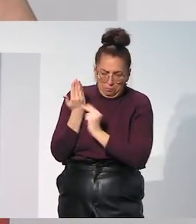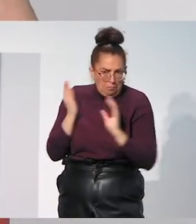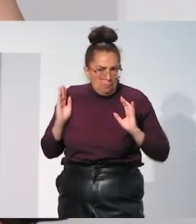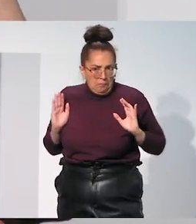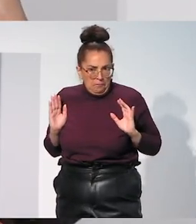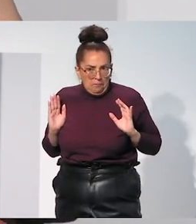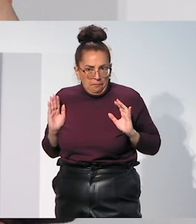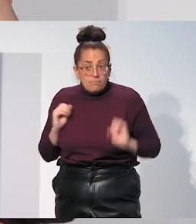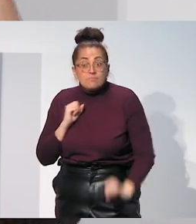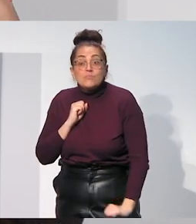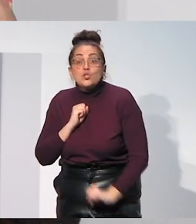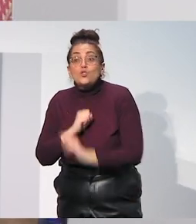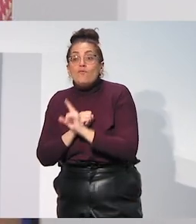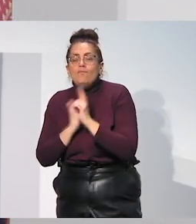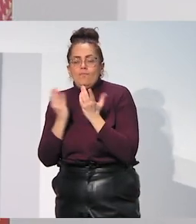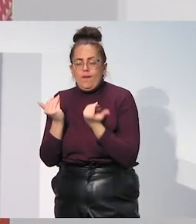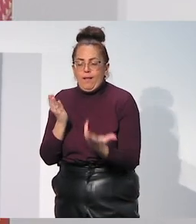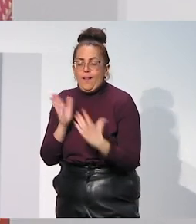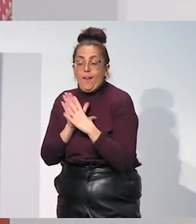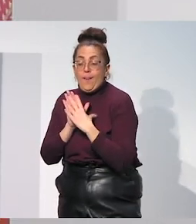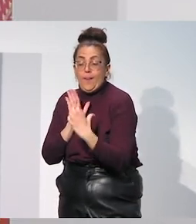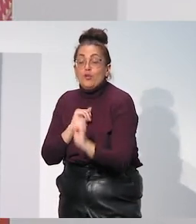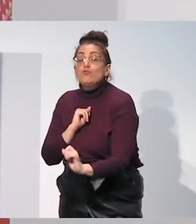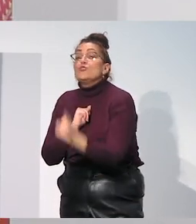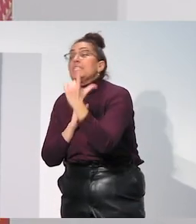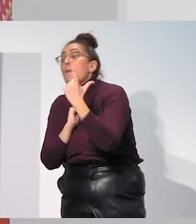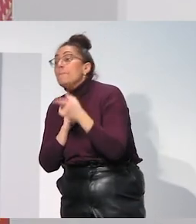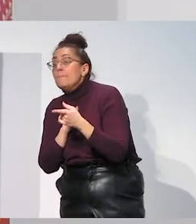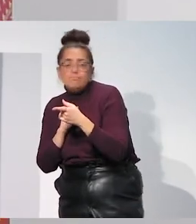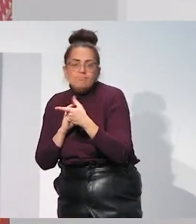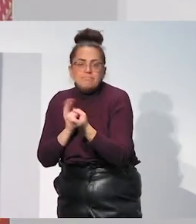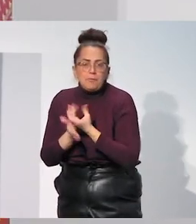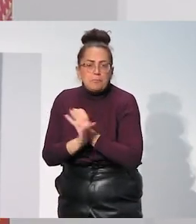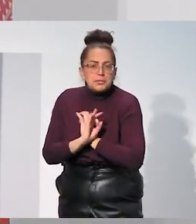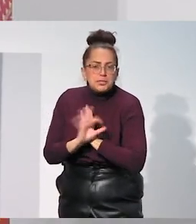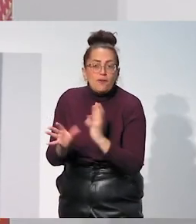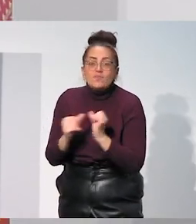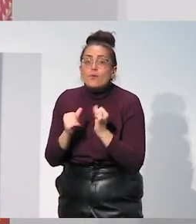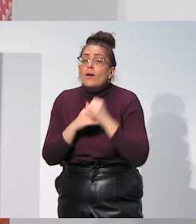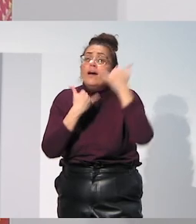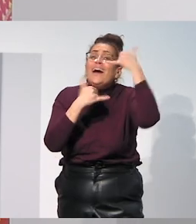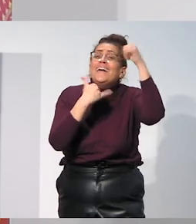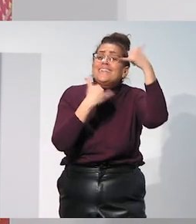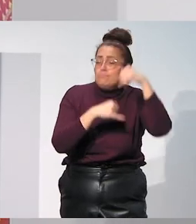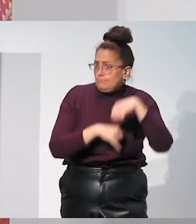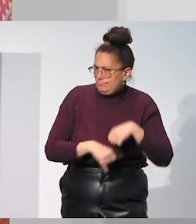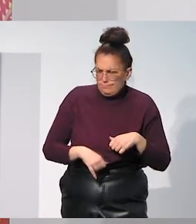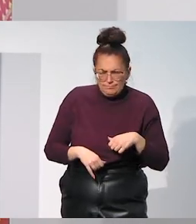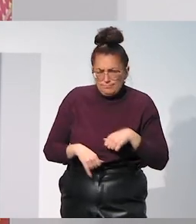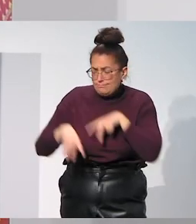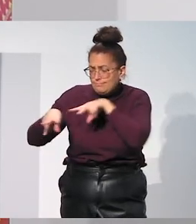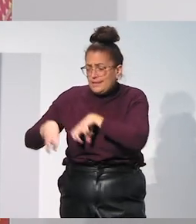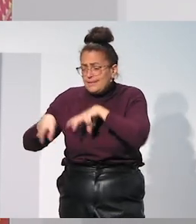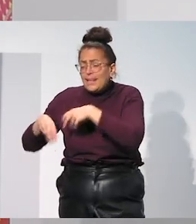accès cette fois-ci à son flux de conscience à lui, que lui-même ne déploiera pas, il n'est pas allé en Algérie, il est allé au Maroc, 27 mois, jardinier du colonel